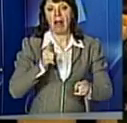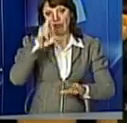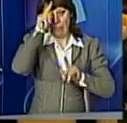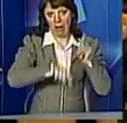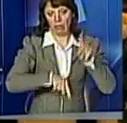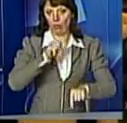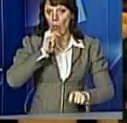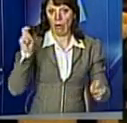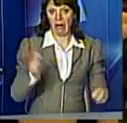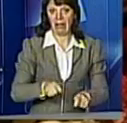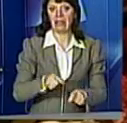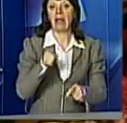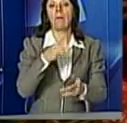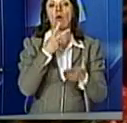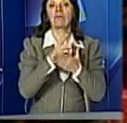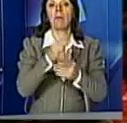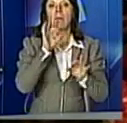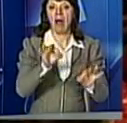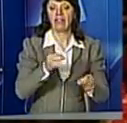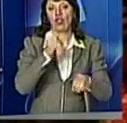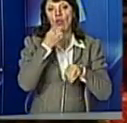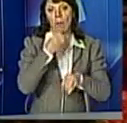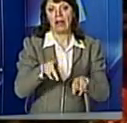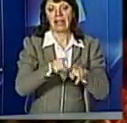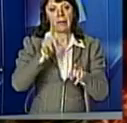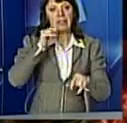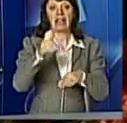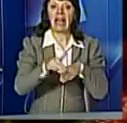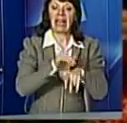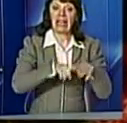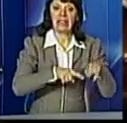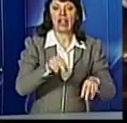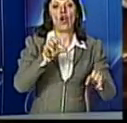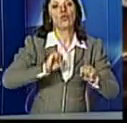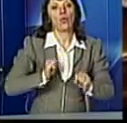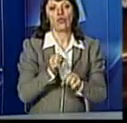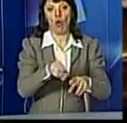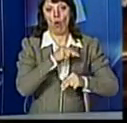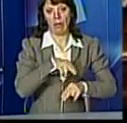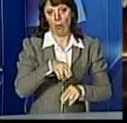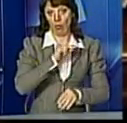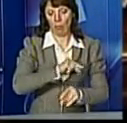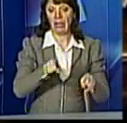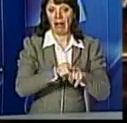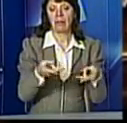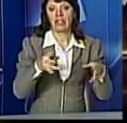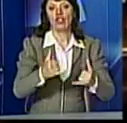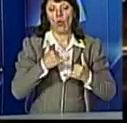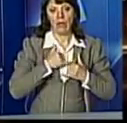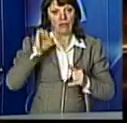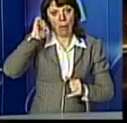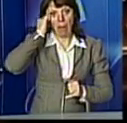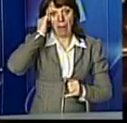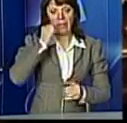патріотом України захисником Правди і добра таким знали його рідні друзі та колеги по роботі таким він і залишиться у нашій